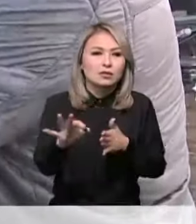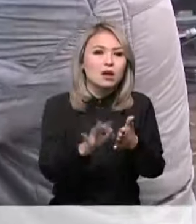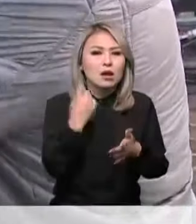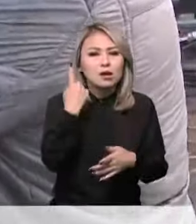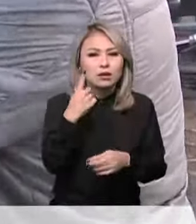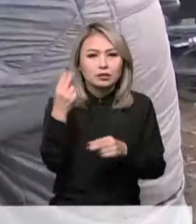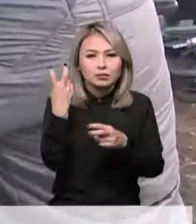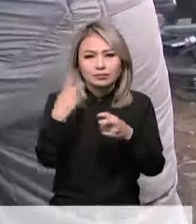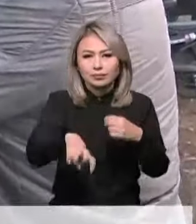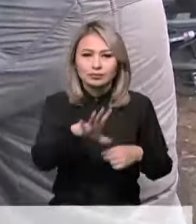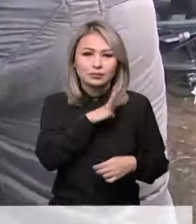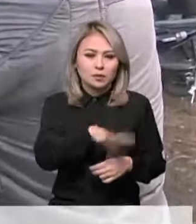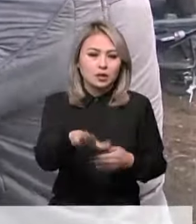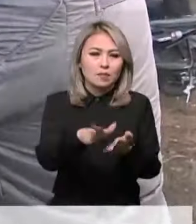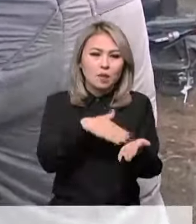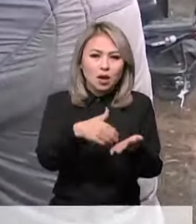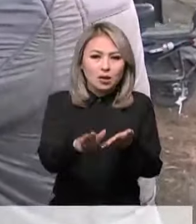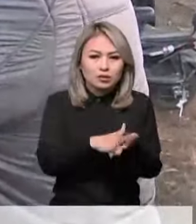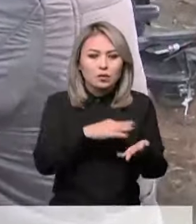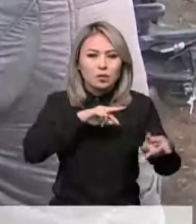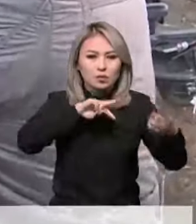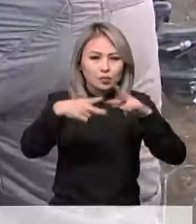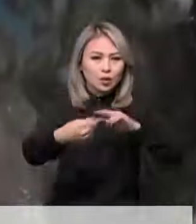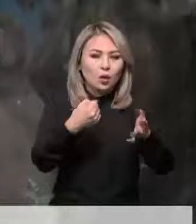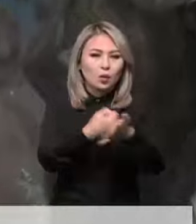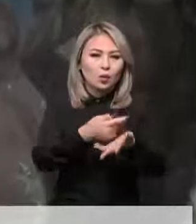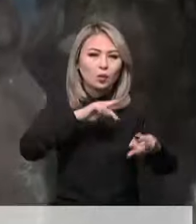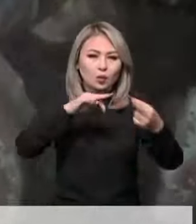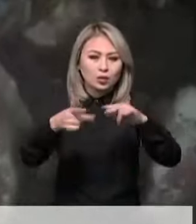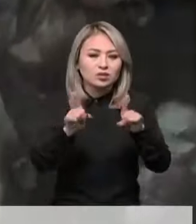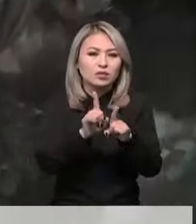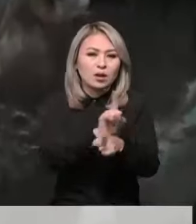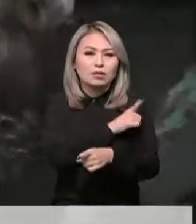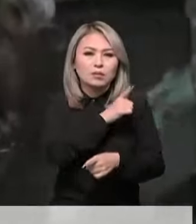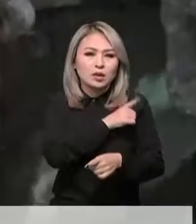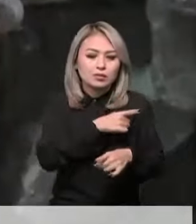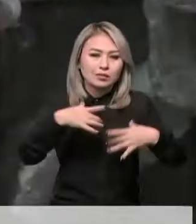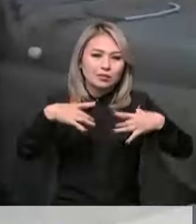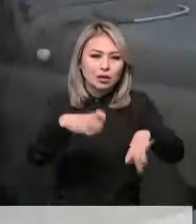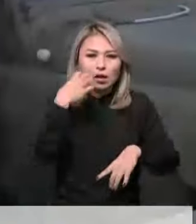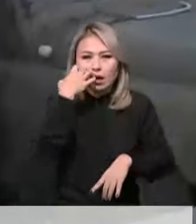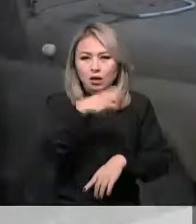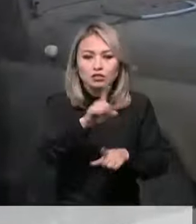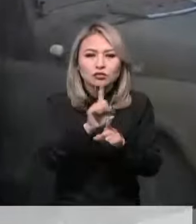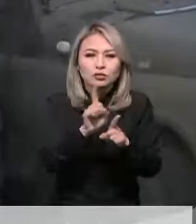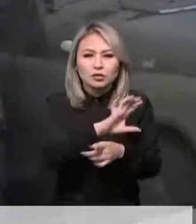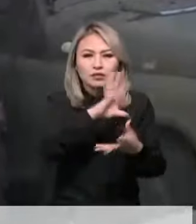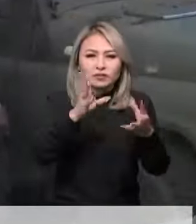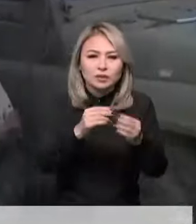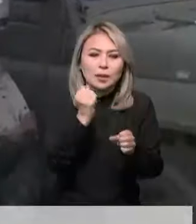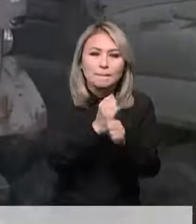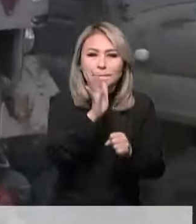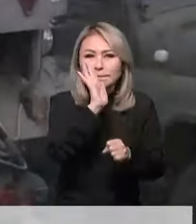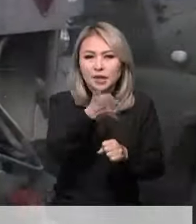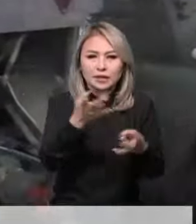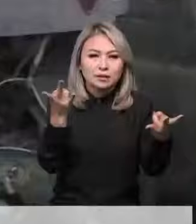сломался. Масло от замены до замены. Бұл трактор шеберге тым ыстық, себебі темір терсегін түгендеп құрауға 5 жыл